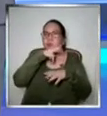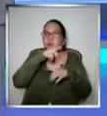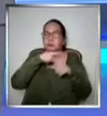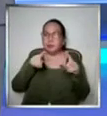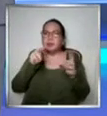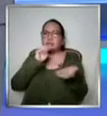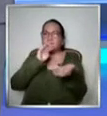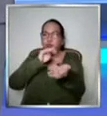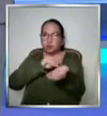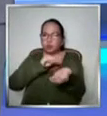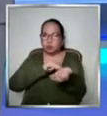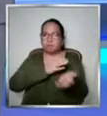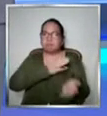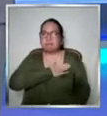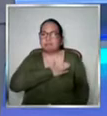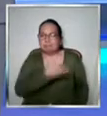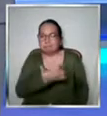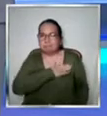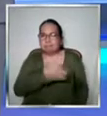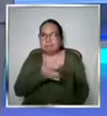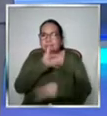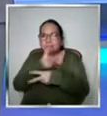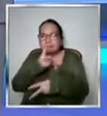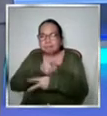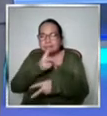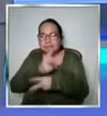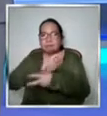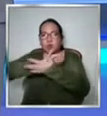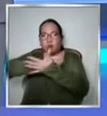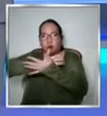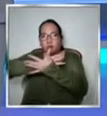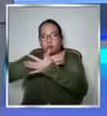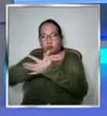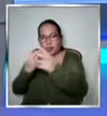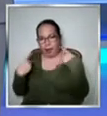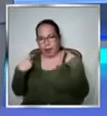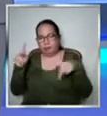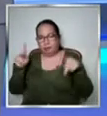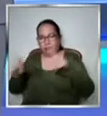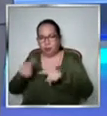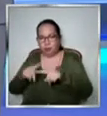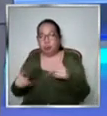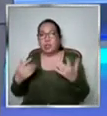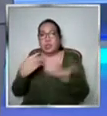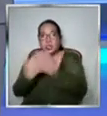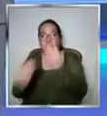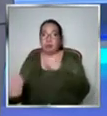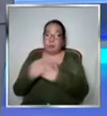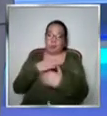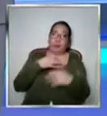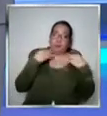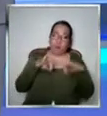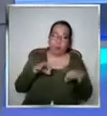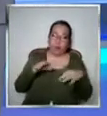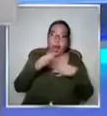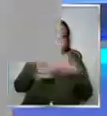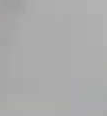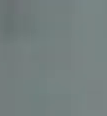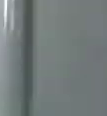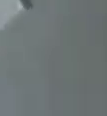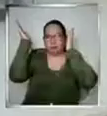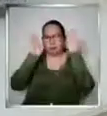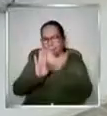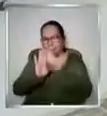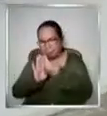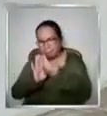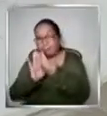bumalik sa serbisyo paggaling. Kabilang po sila sa mga binibigyang pugay ngayong International Nurses Day. Nakatutok si Darlene Tai.